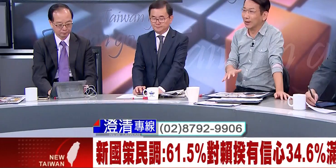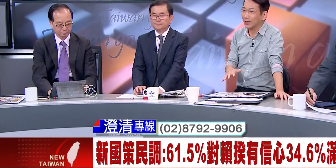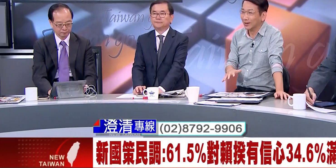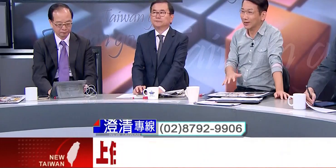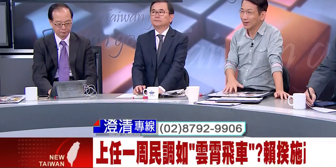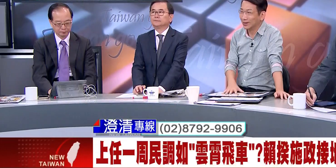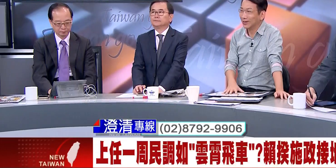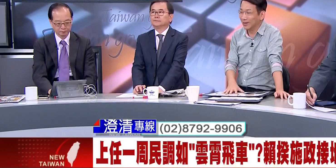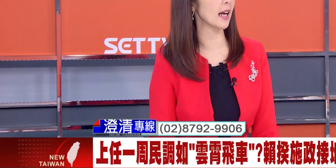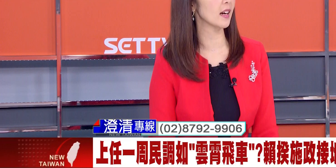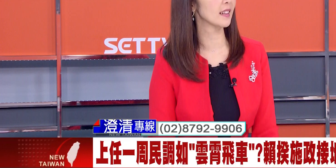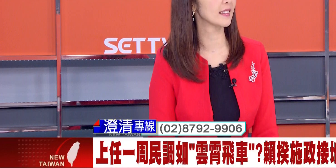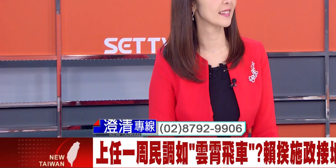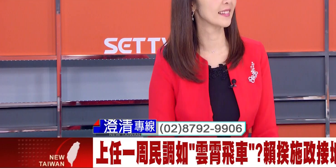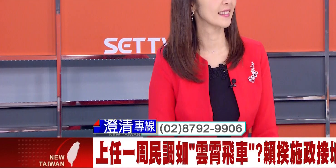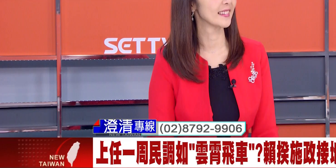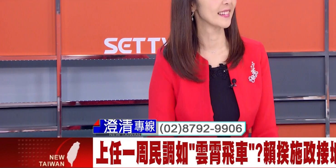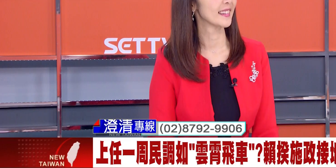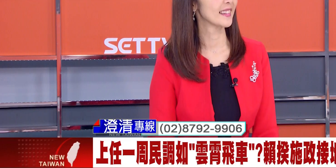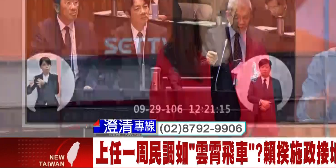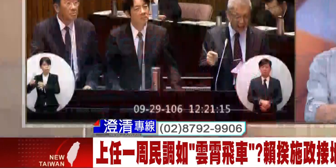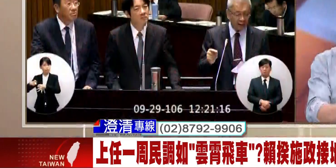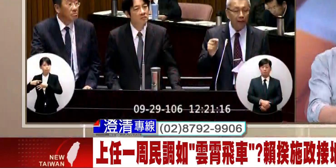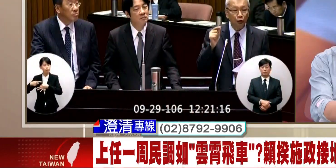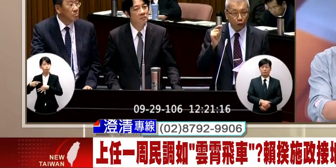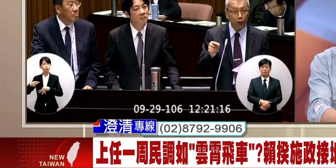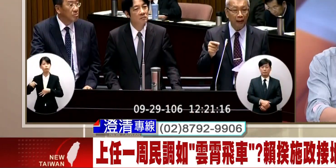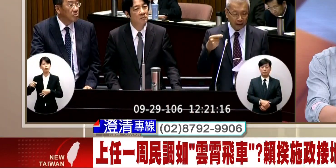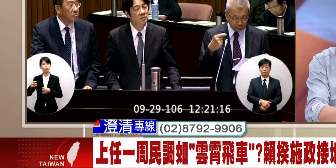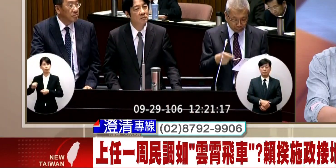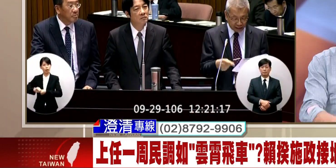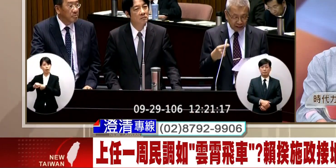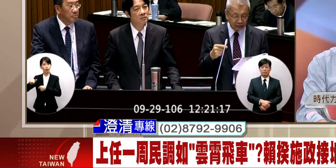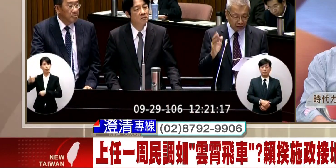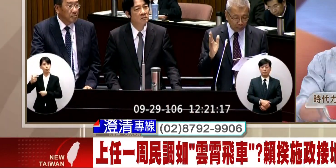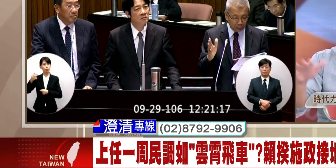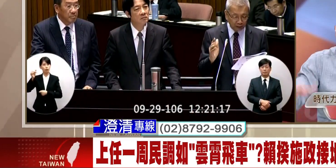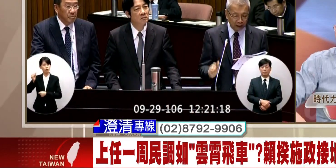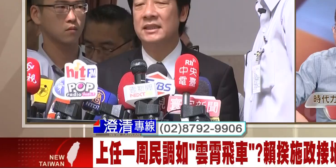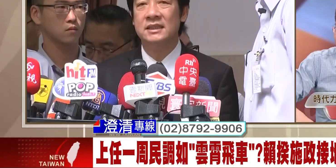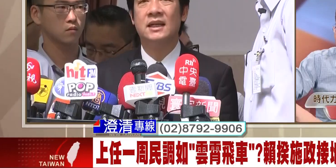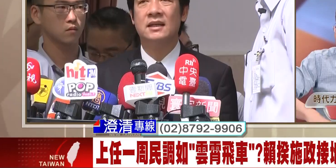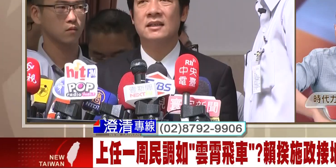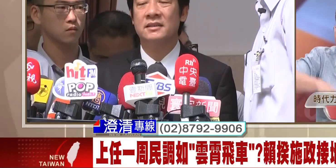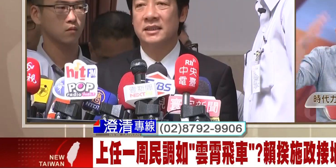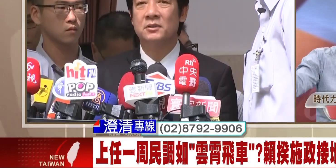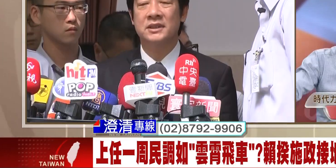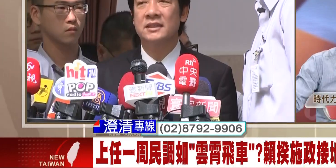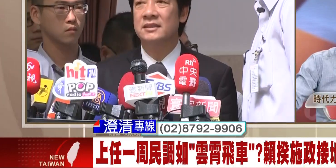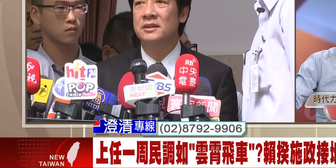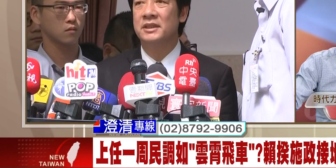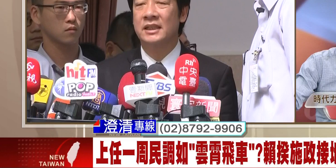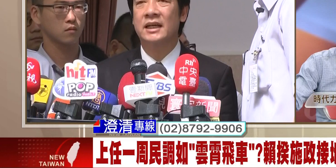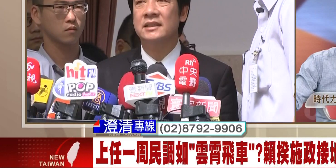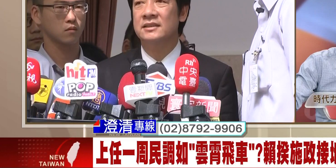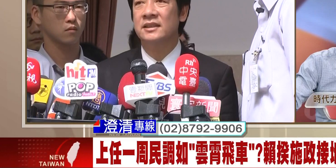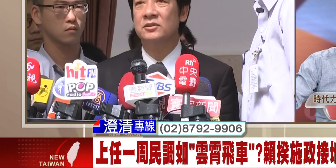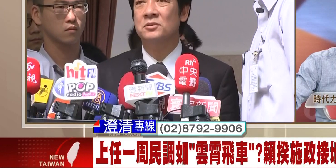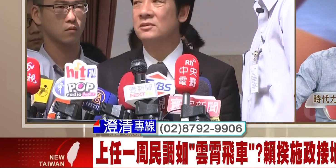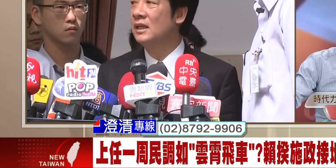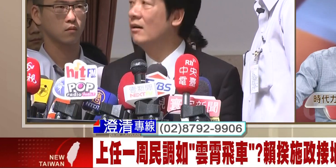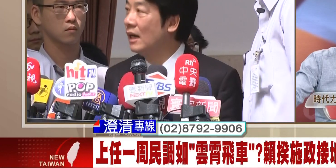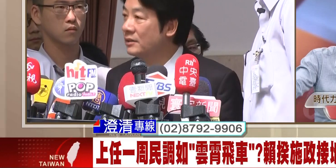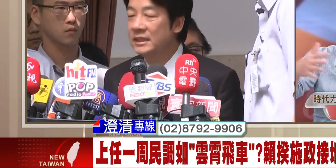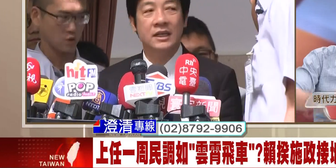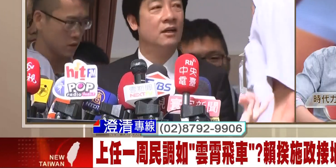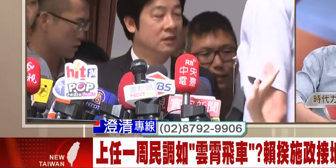的哈，所以一擦就见效了啦。 他意思是说这效果非常明显，哈。啊，只是说，可是这是一时的吗？蜜月的效果吗？